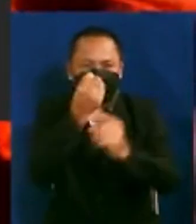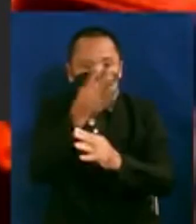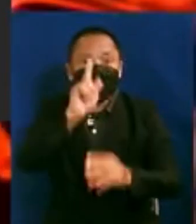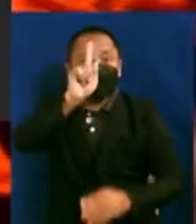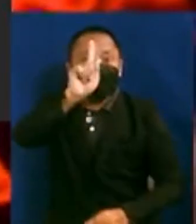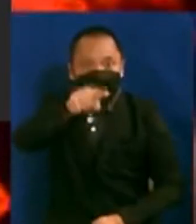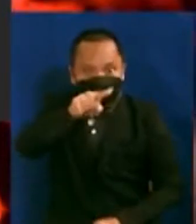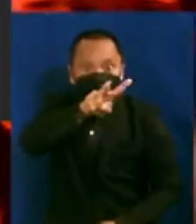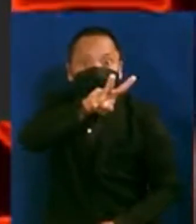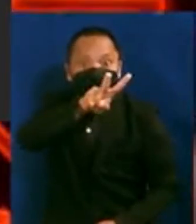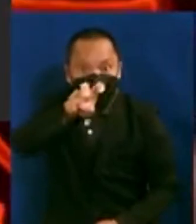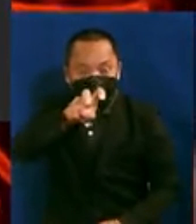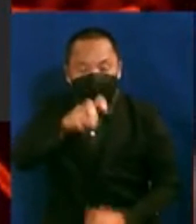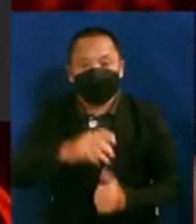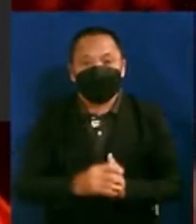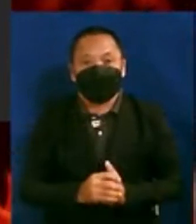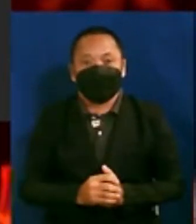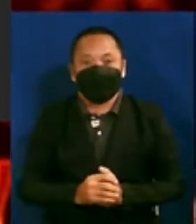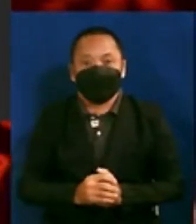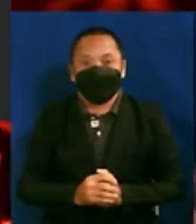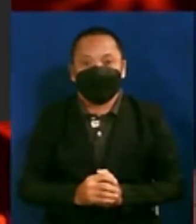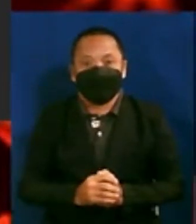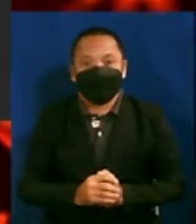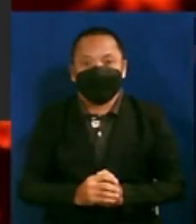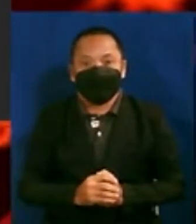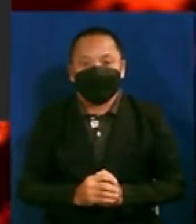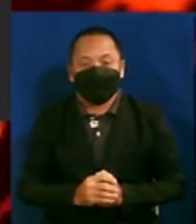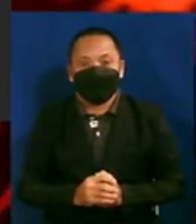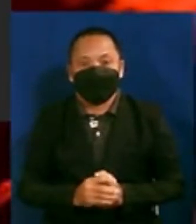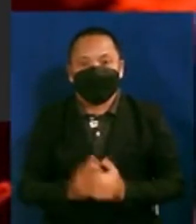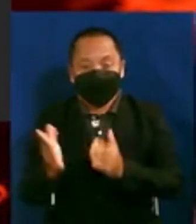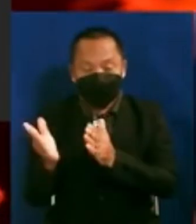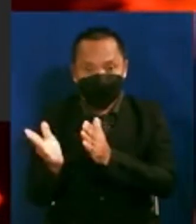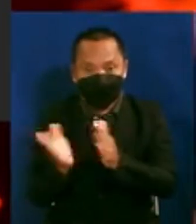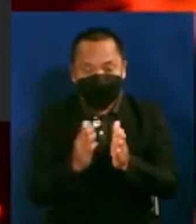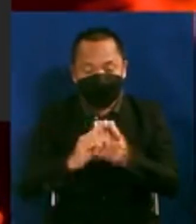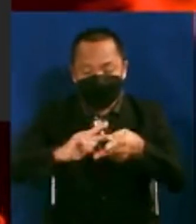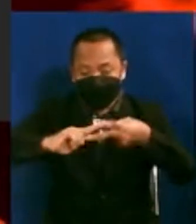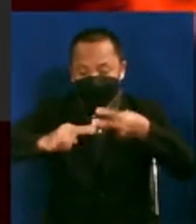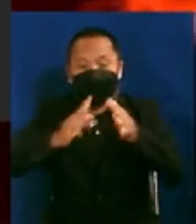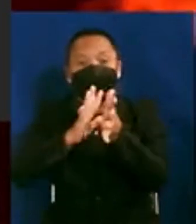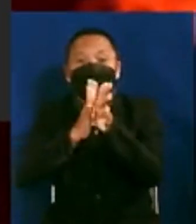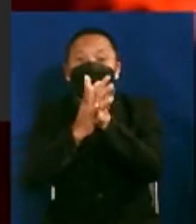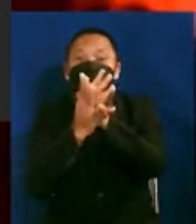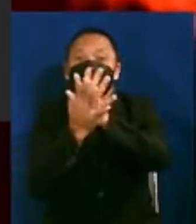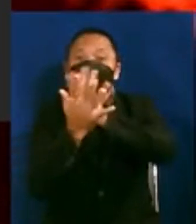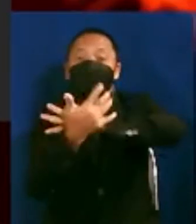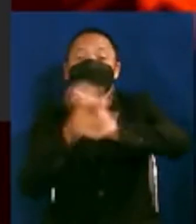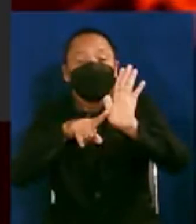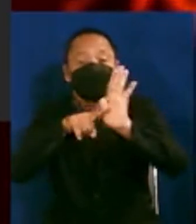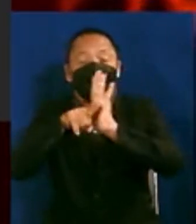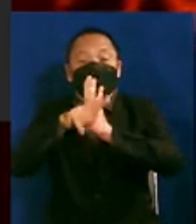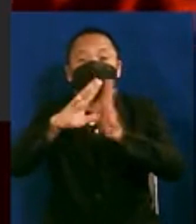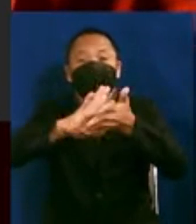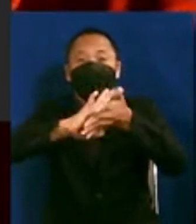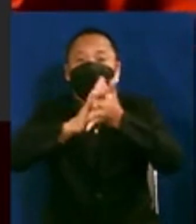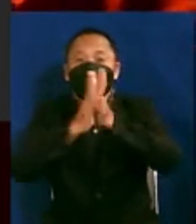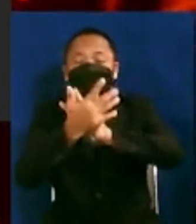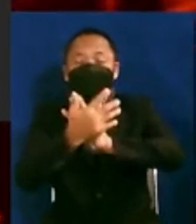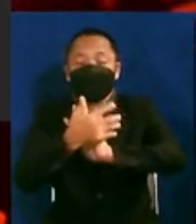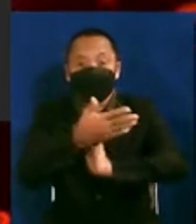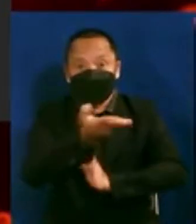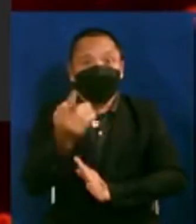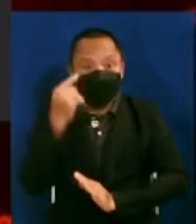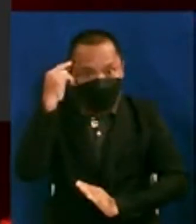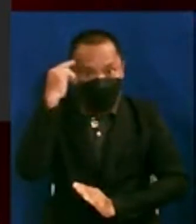า 1,200 คนครับนะส่วนในเรื่องของการกลายพันธุ์ที่พูดถึงเมื่อกี้นี้นะครับอย่างที่เรารู้เนี่ยนะ